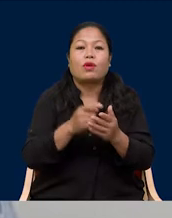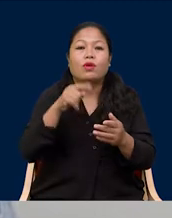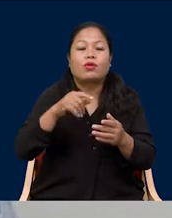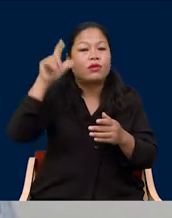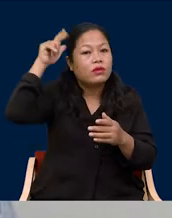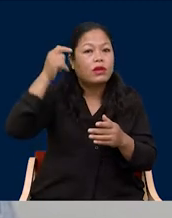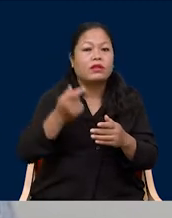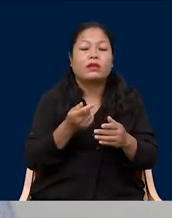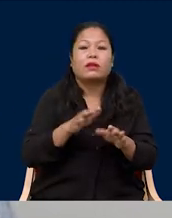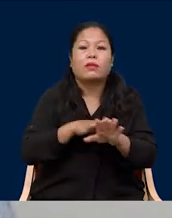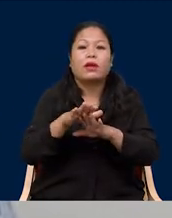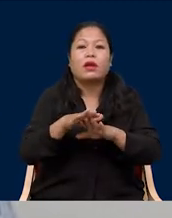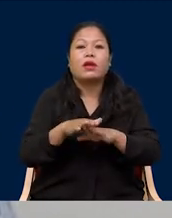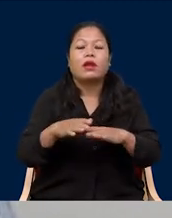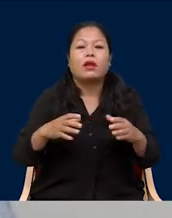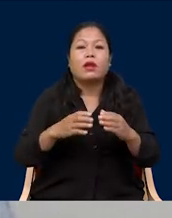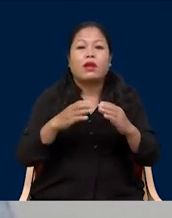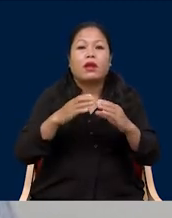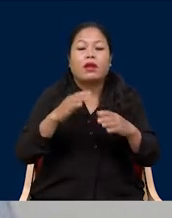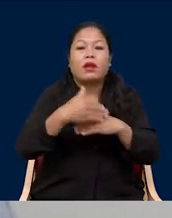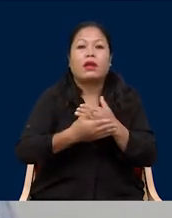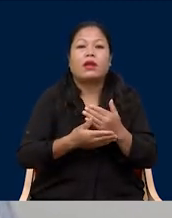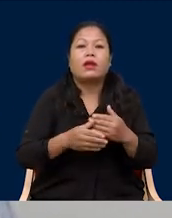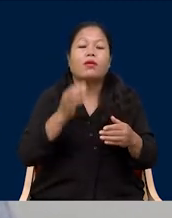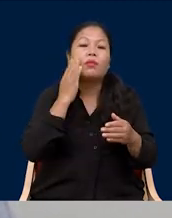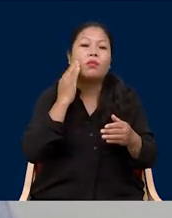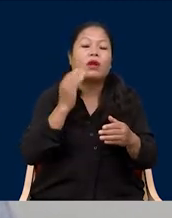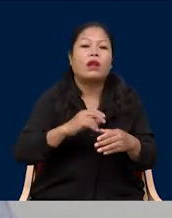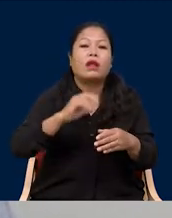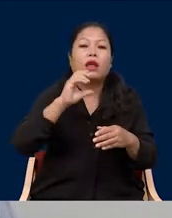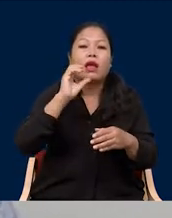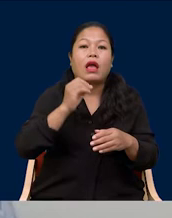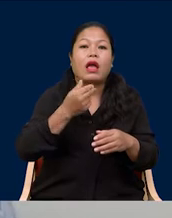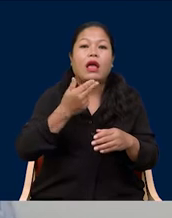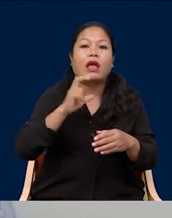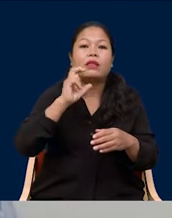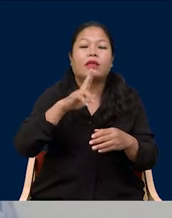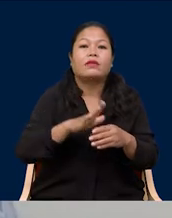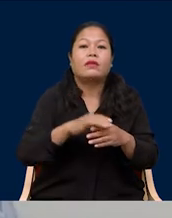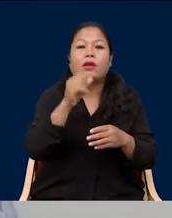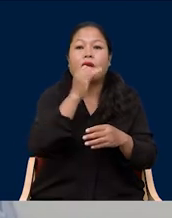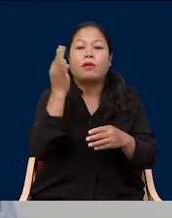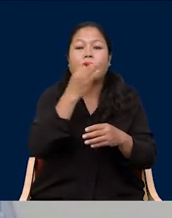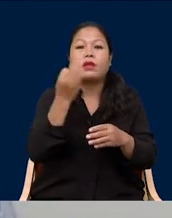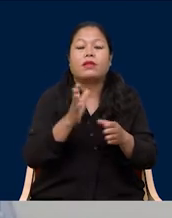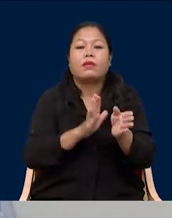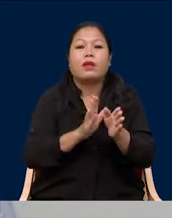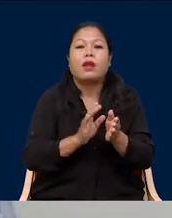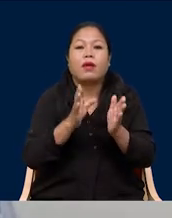प्रकारको नोक्सानीबाट चाहिँ सीमान्तकृत समुदाय, महिला, आदिवासी जनजाति लगायत जो चाहिँ क्लाइमेटबाट चाहिँ